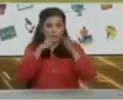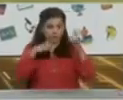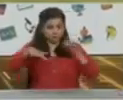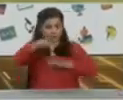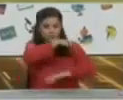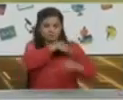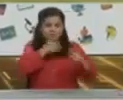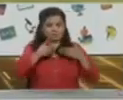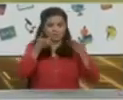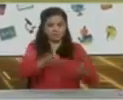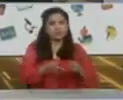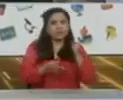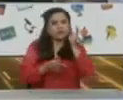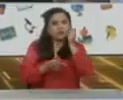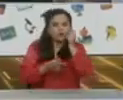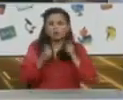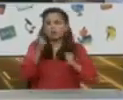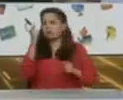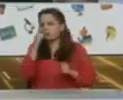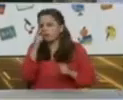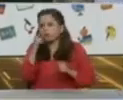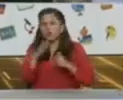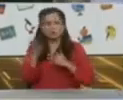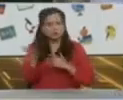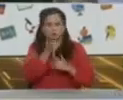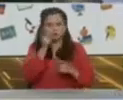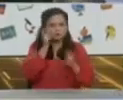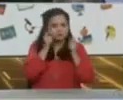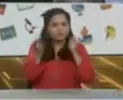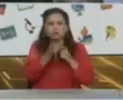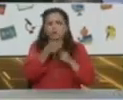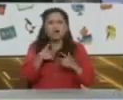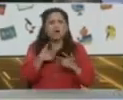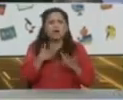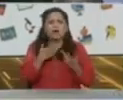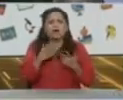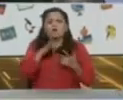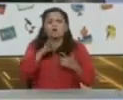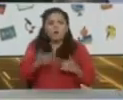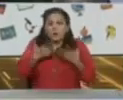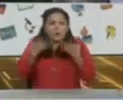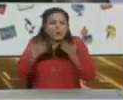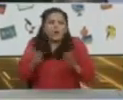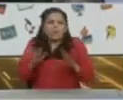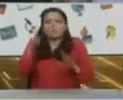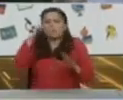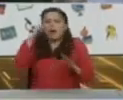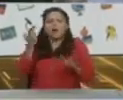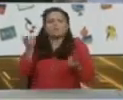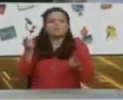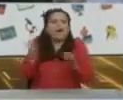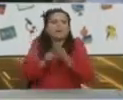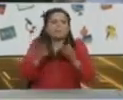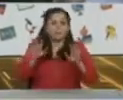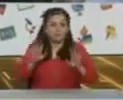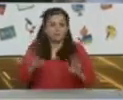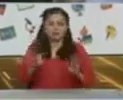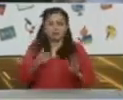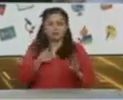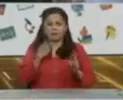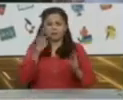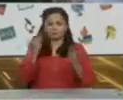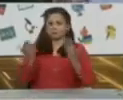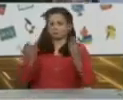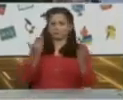में बेटे और बेटी के बीच जाने अनजाने में जो ट्रीटमेंट किया जाता है